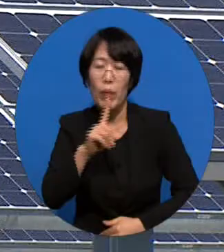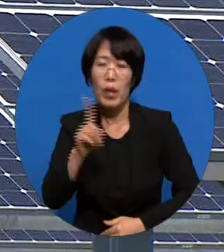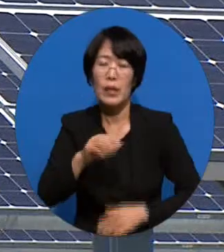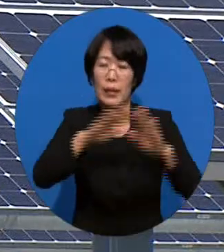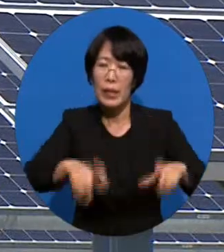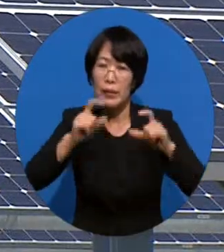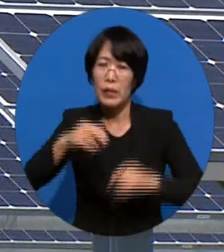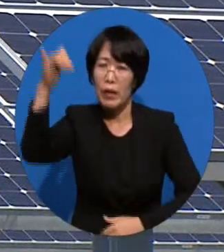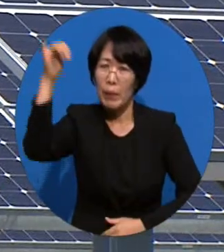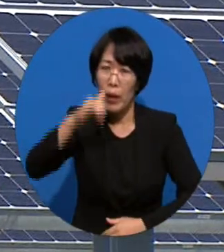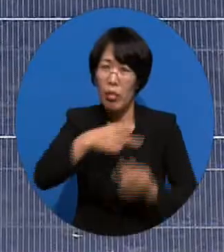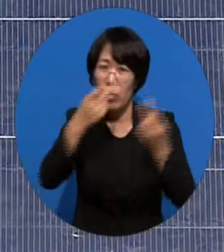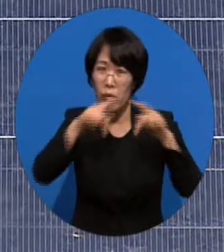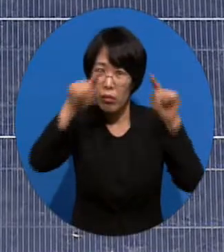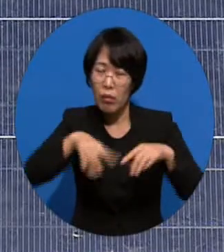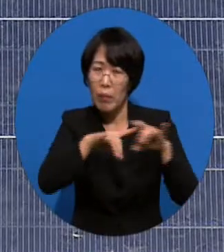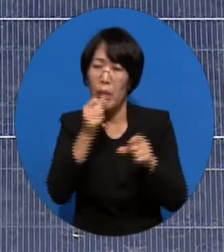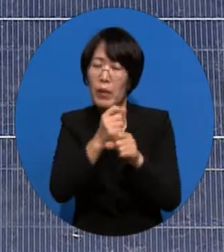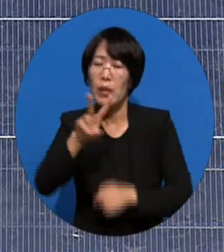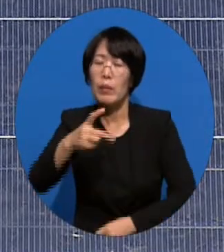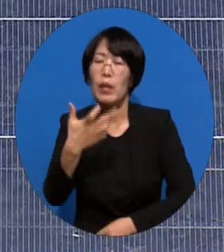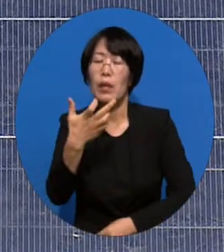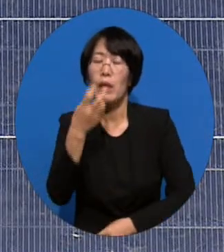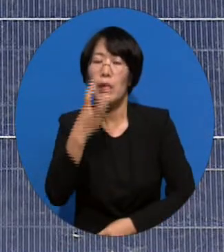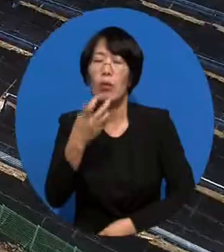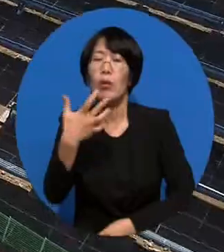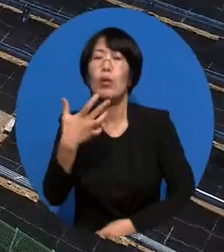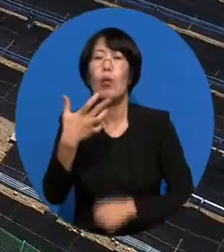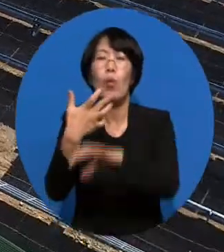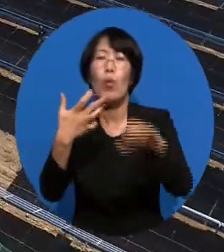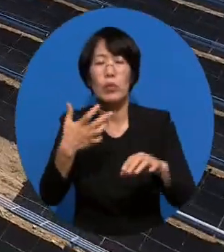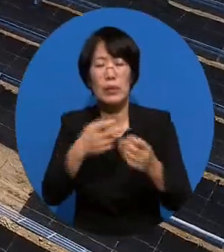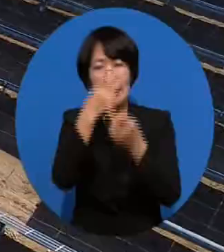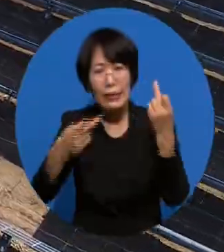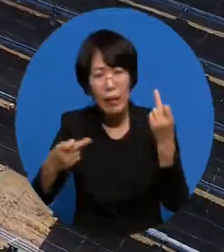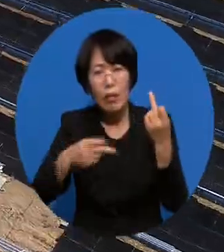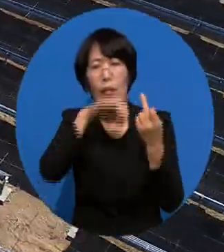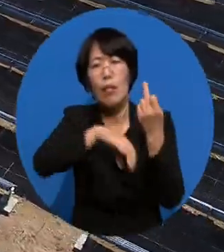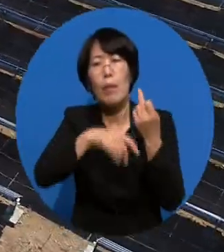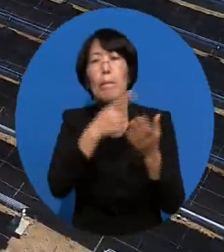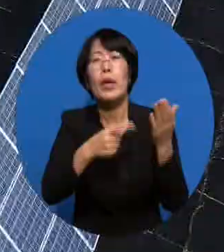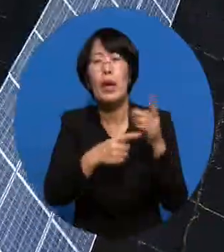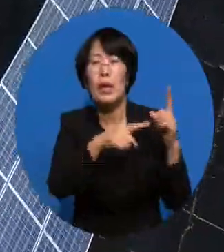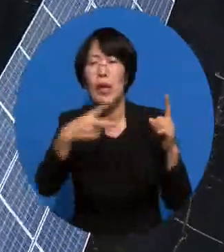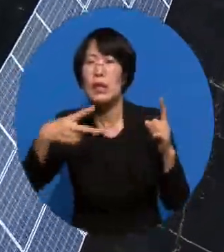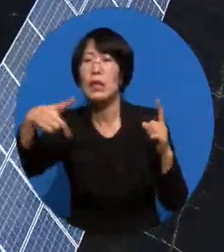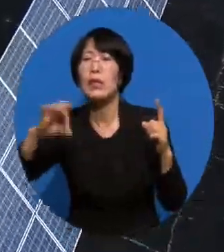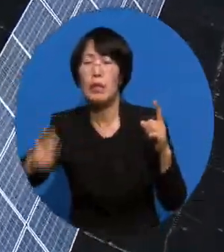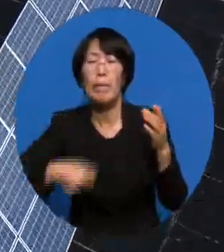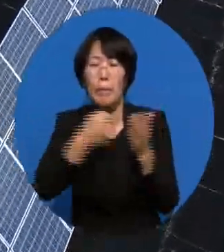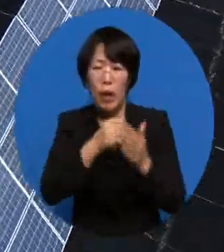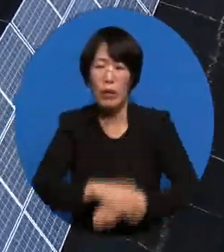도내 산지 태양광 발전 시설 238곳은 산사태 위험 1, 2등급지에 설치돼 있습니다. 뿐만